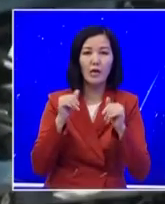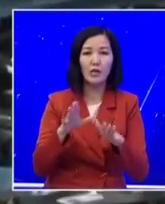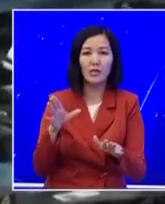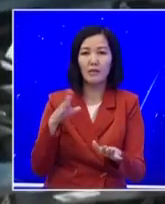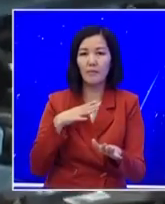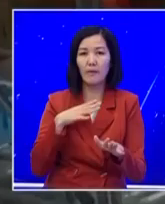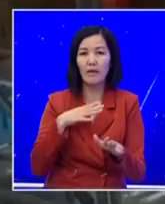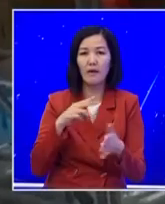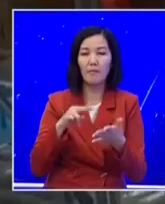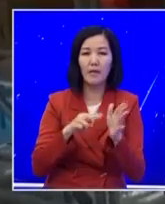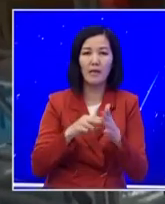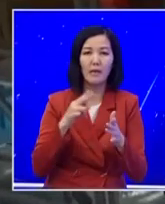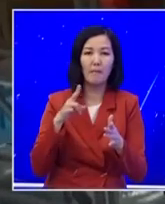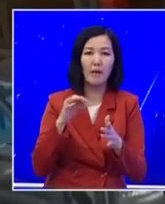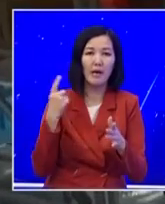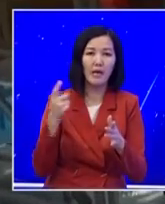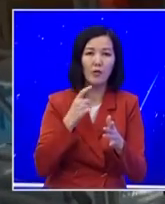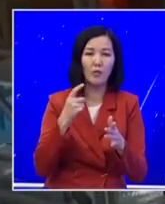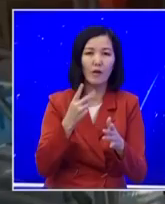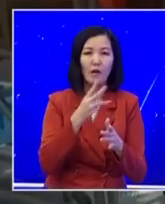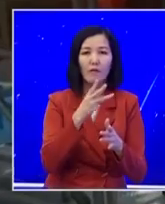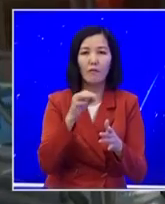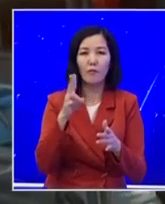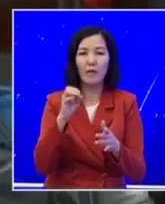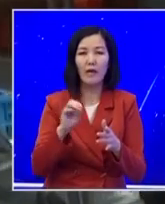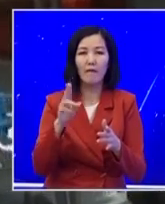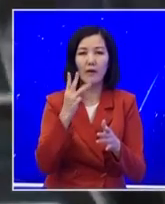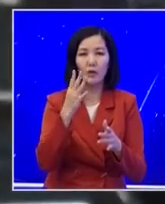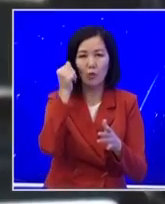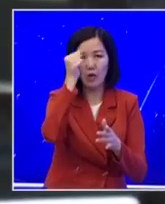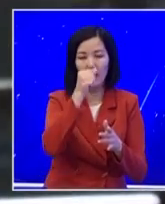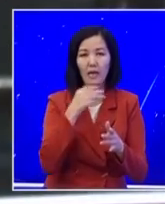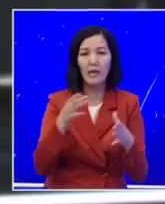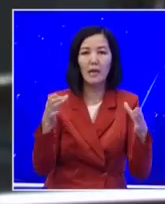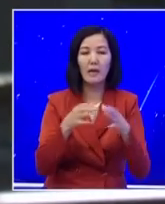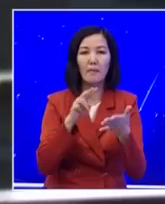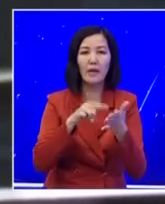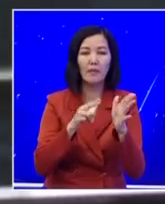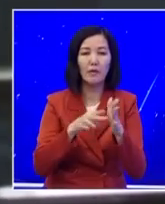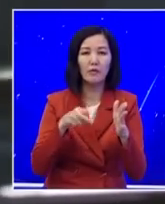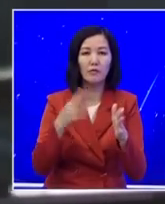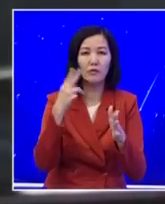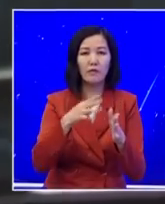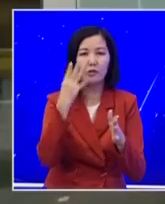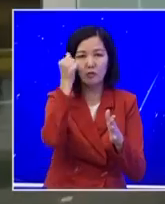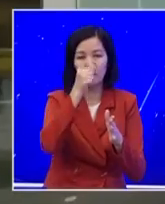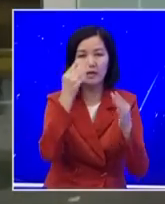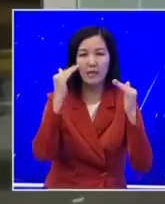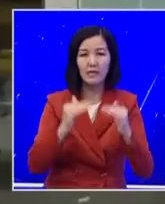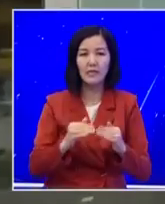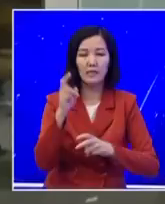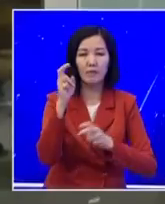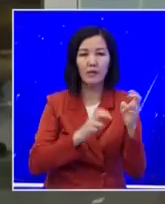принято в рамках плана по экономии 2 миллиардов евро в течение 3 лет. Компания планирует к 2024 году